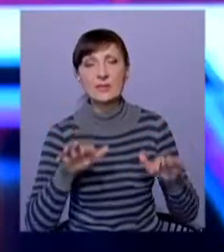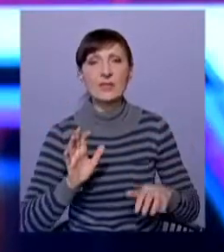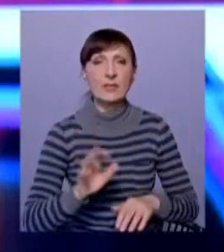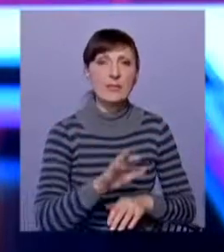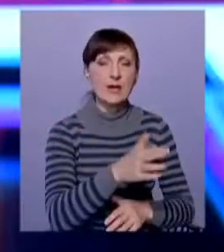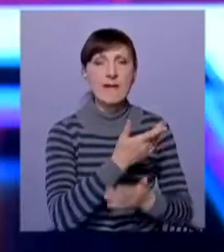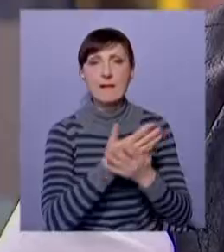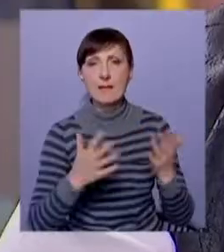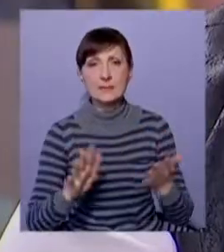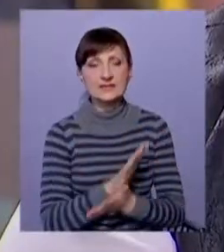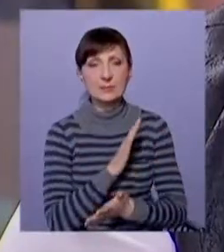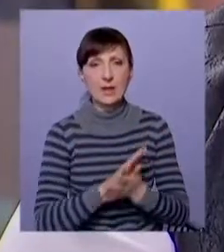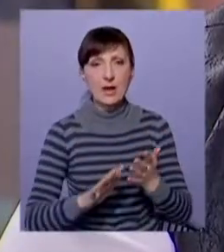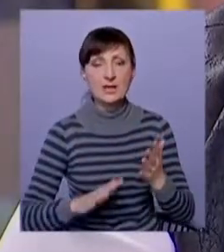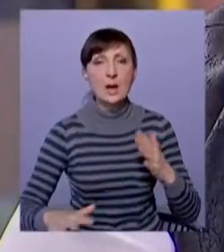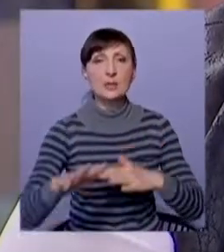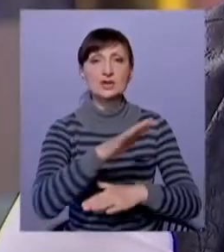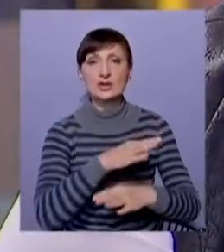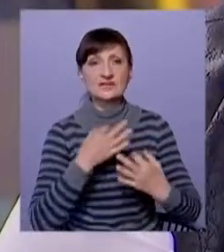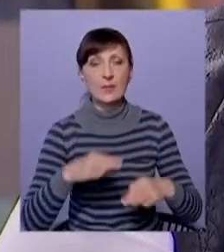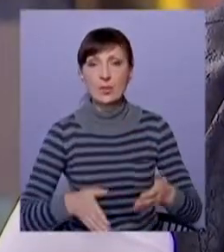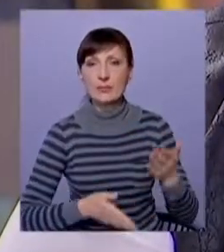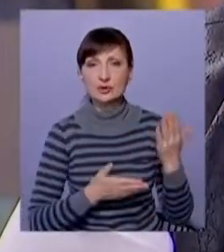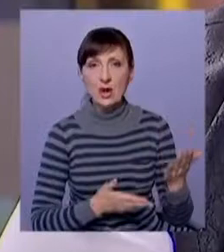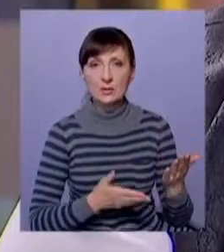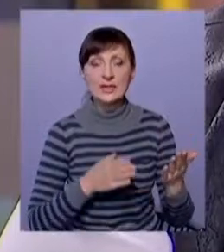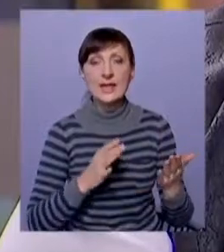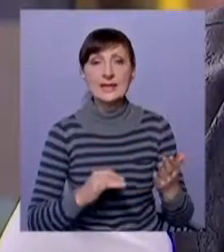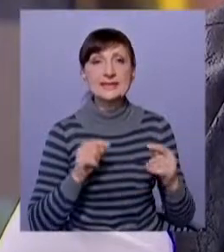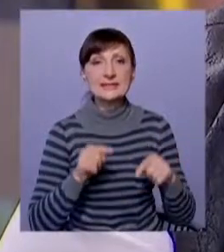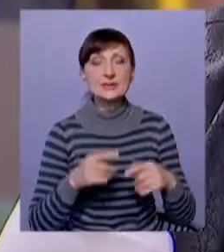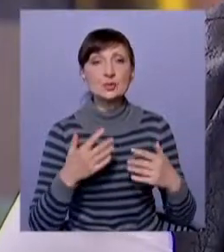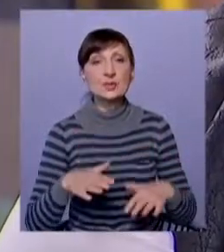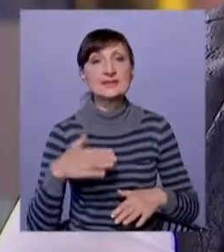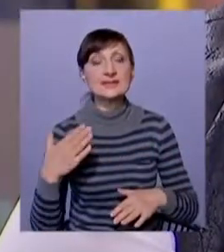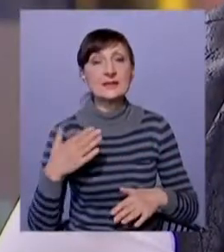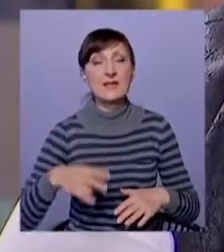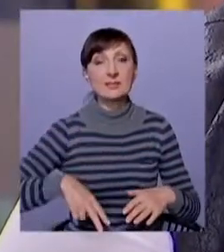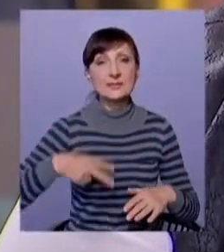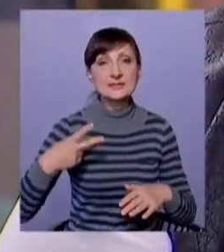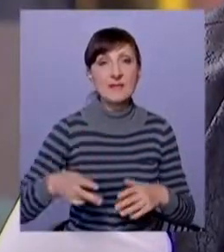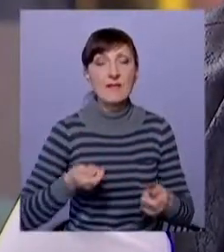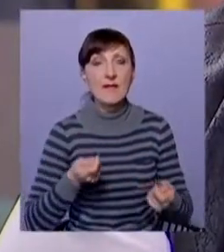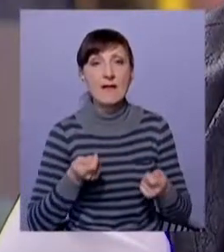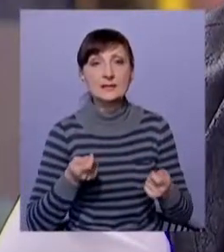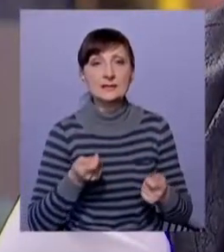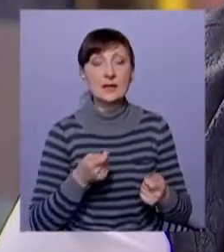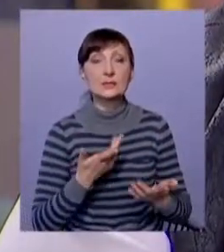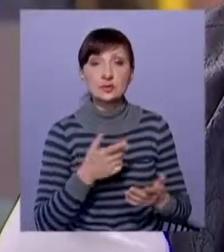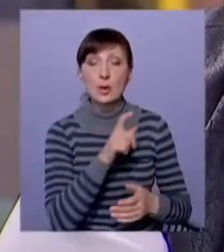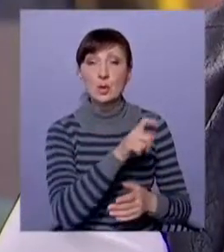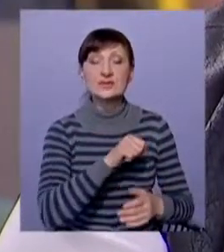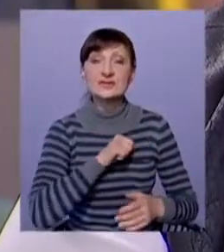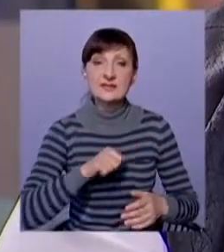это абсолютно бесплатно, площадки доступны. И, соответственно, здесь уже со стороны администрации повышается спрос граждан, чтобы они